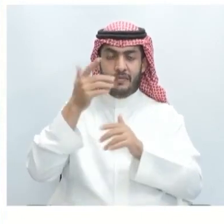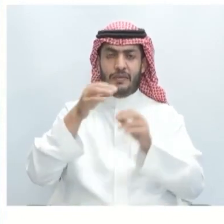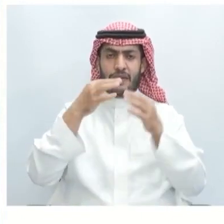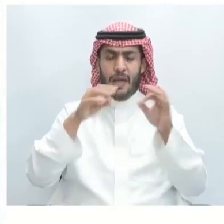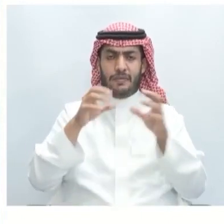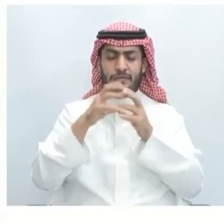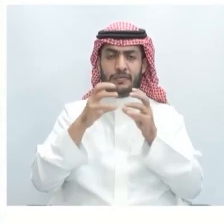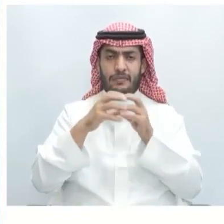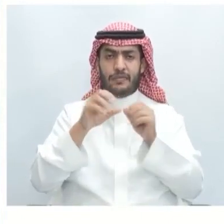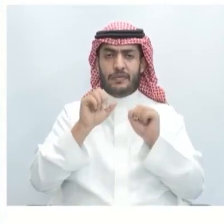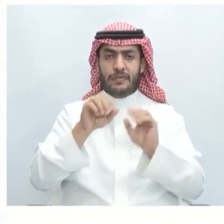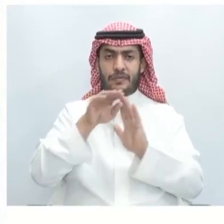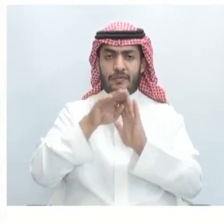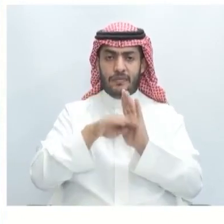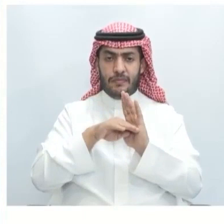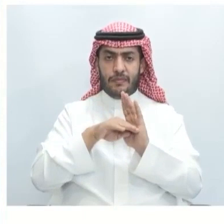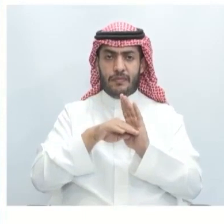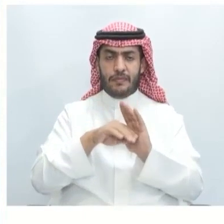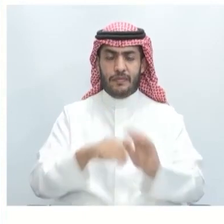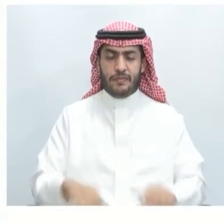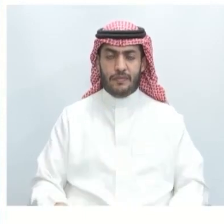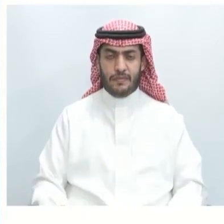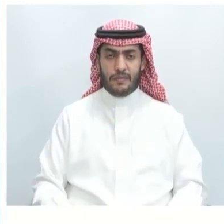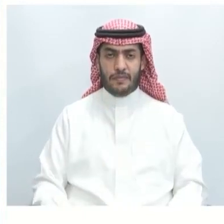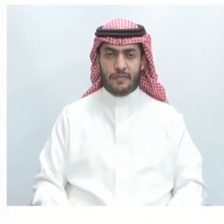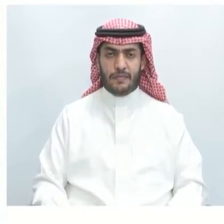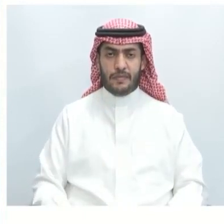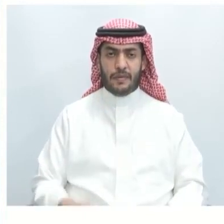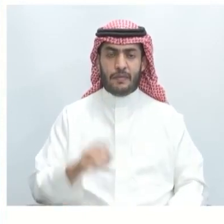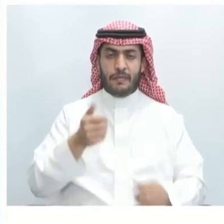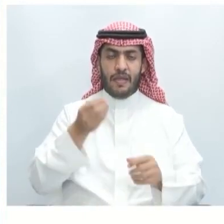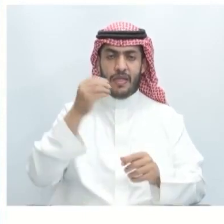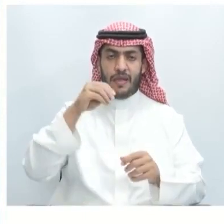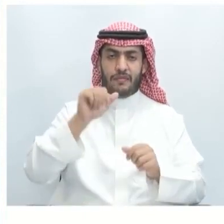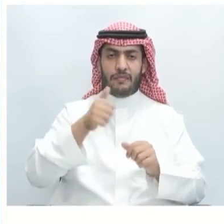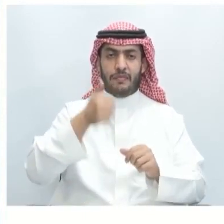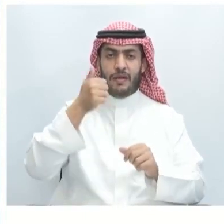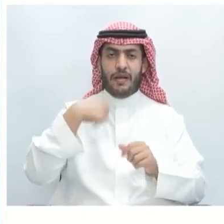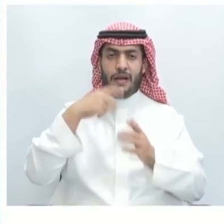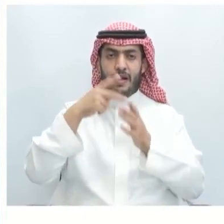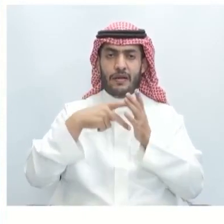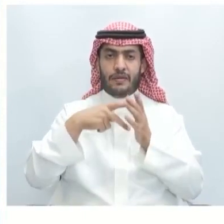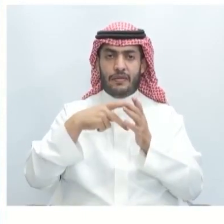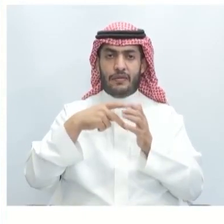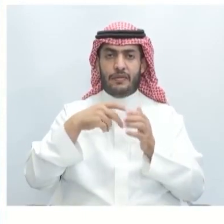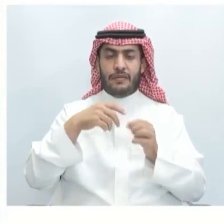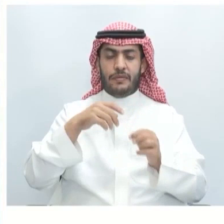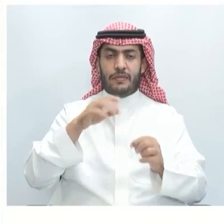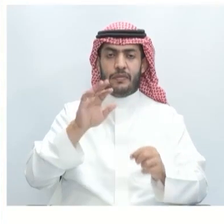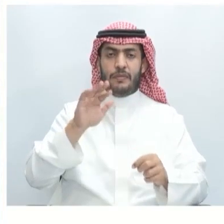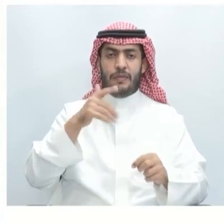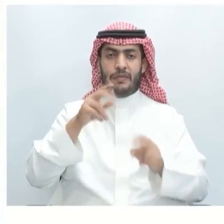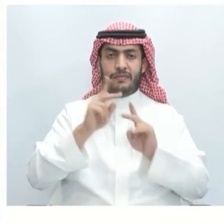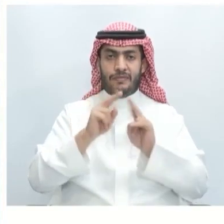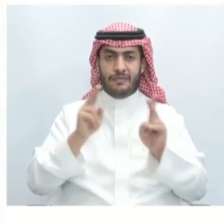عملي على هذه على هذه الاداء وكيف نوظفها في اتخاذ القرارات لكن بالتاكيد هنالك اجزاء